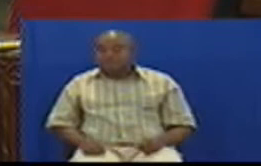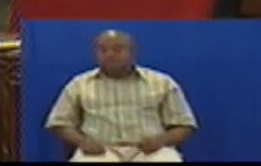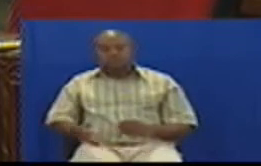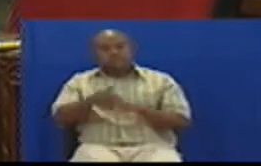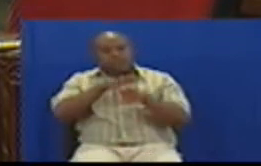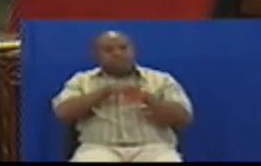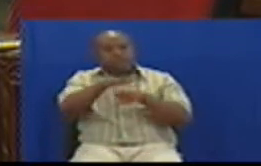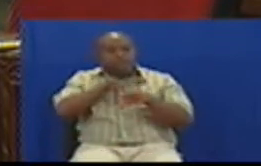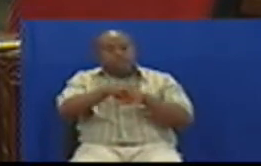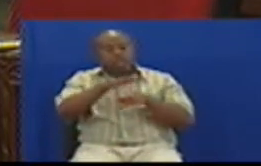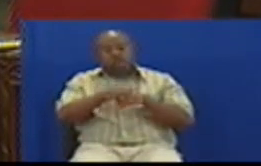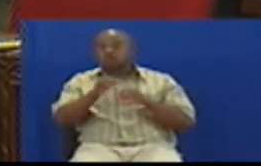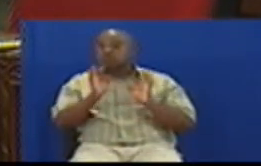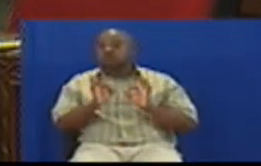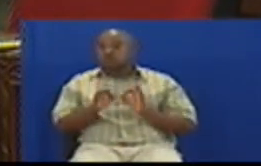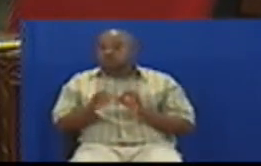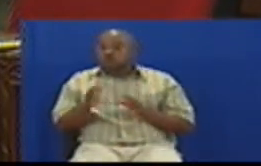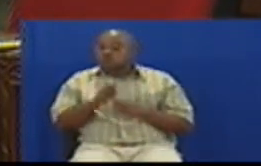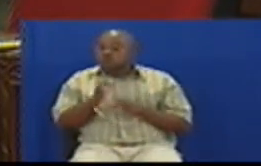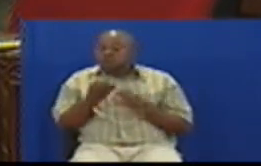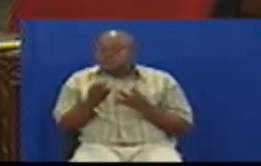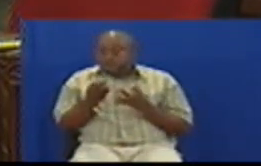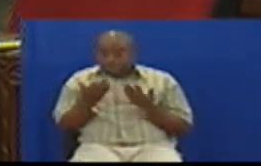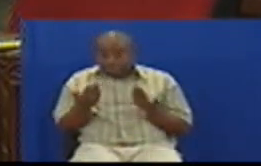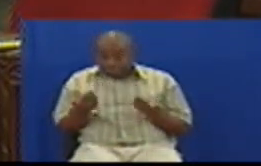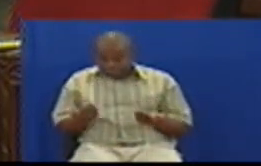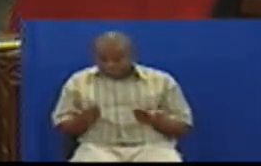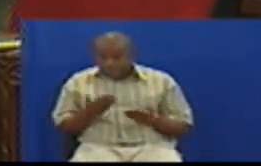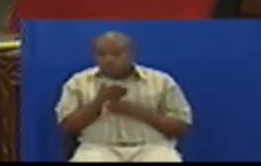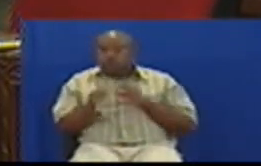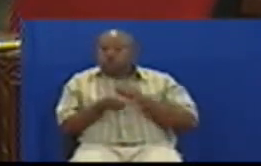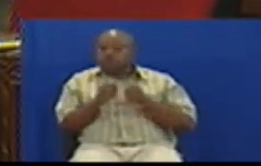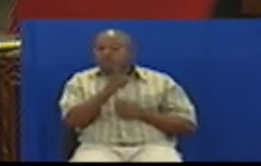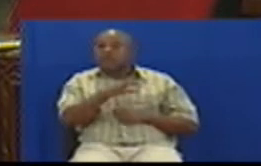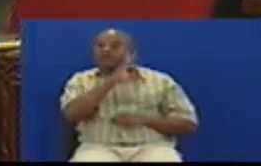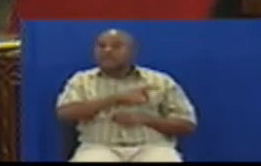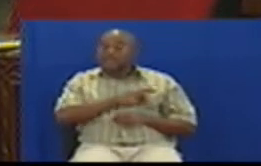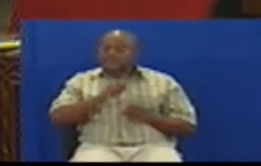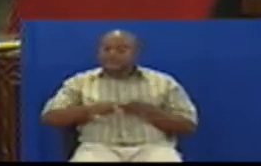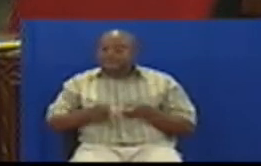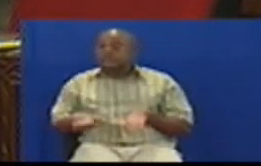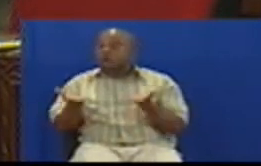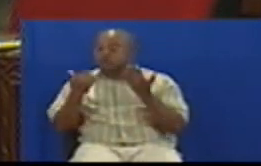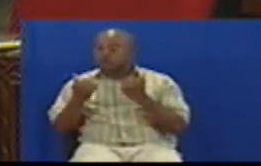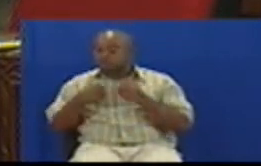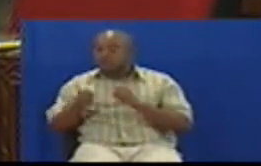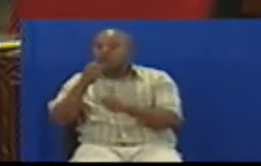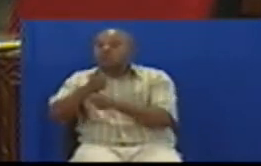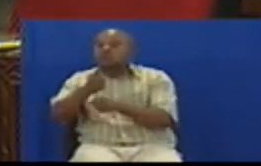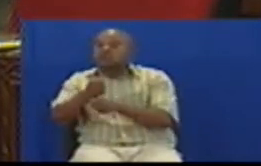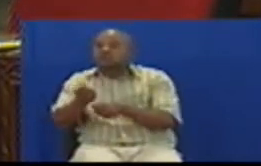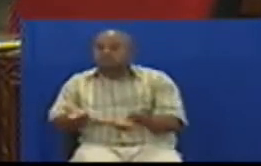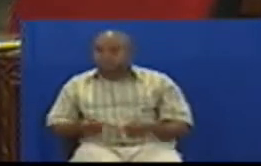maelezo yanayojitosheleza kwa namna gani masuala ya ajira na uwezeshaji yamefanywa kazi na